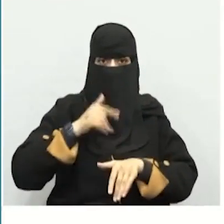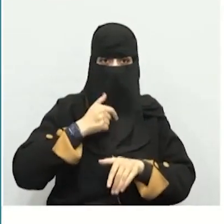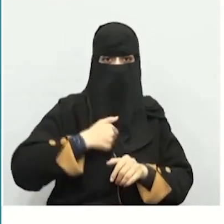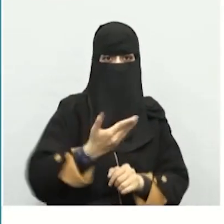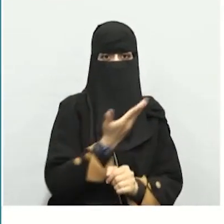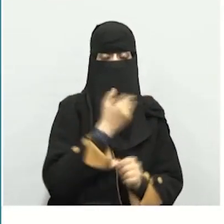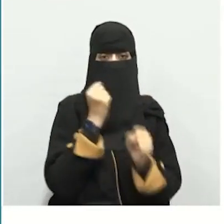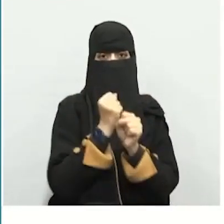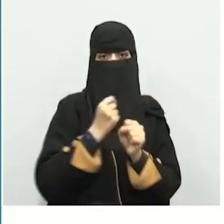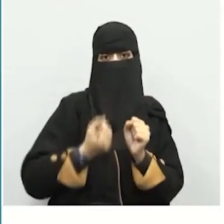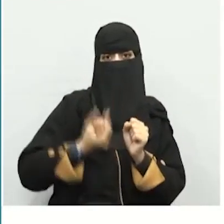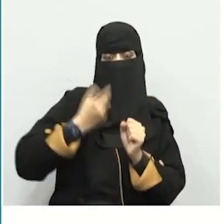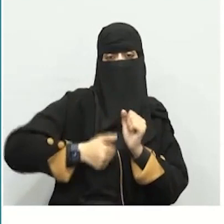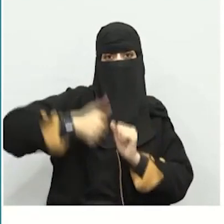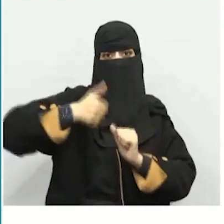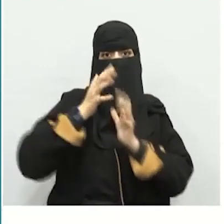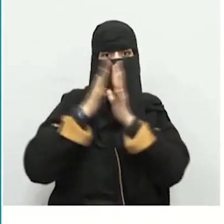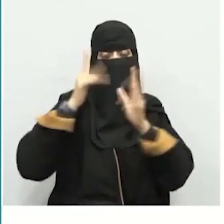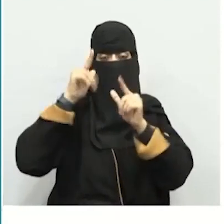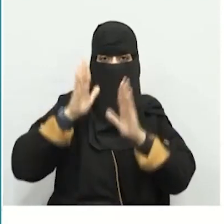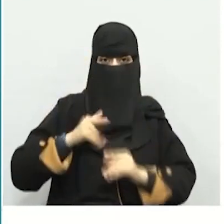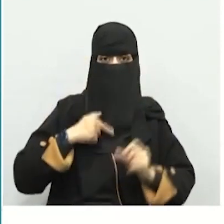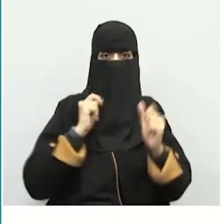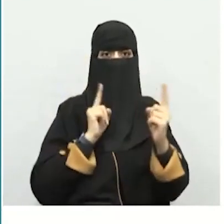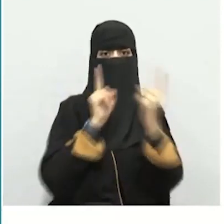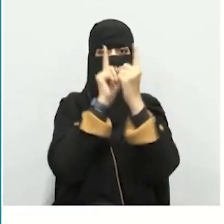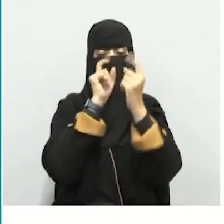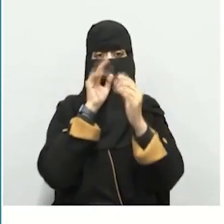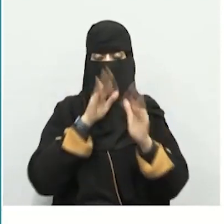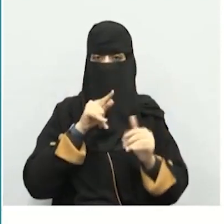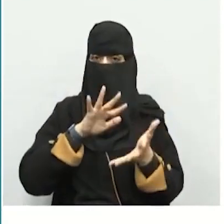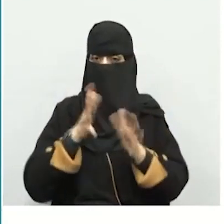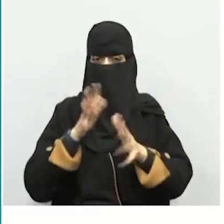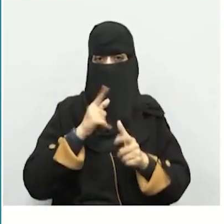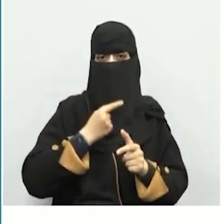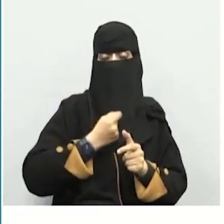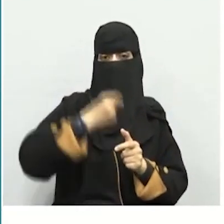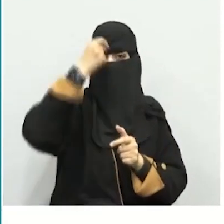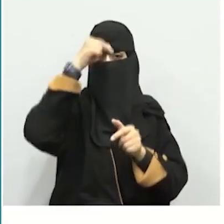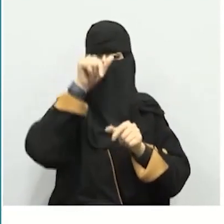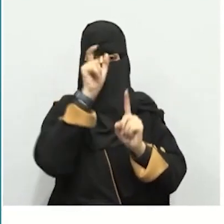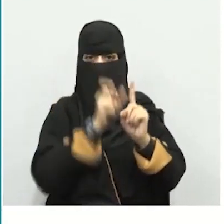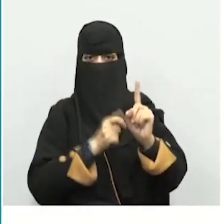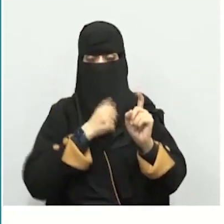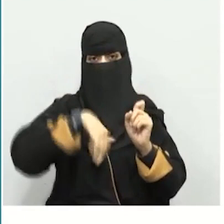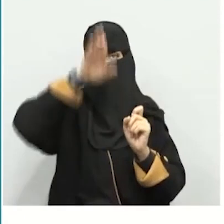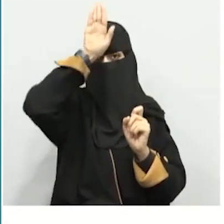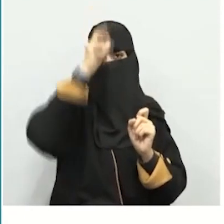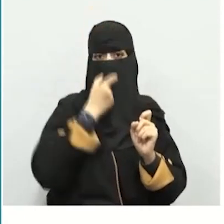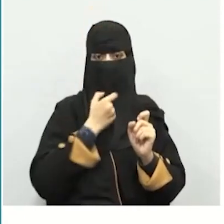على إنجازاته ومواقفه. في درسنا السابق تعرفنا على بعض الصفات التي تميزت بها